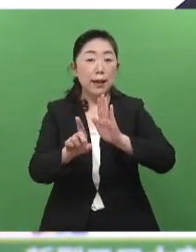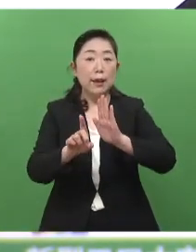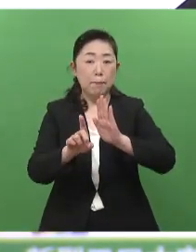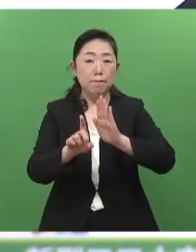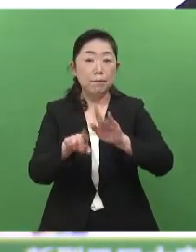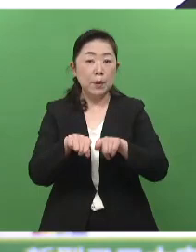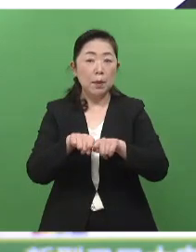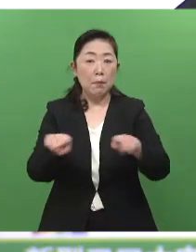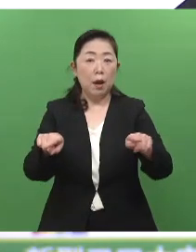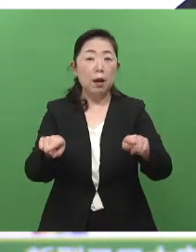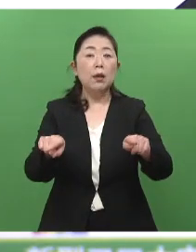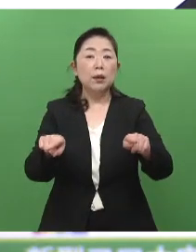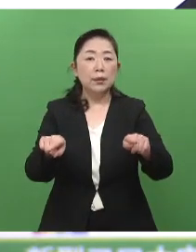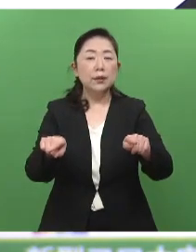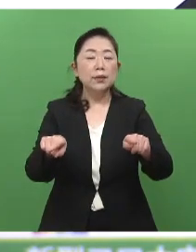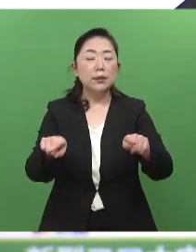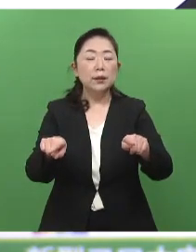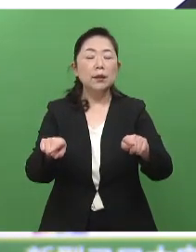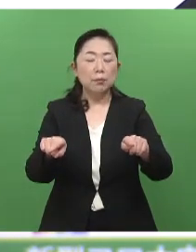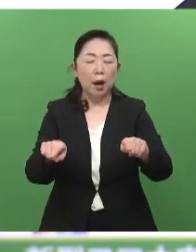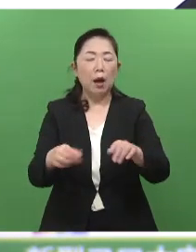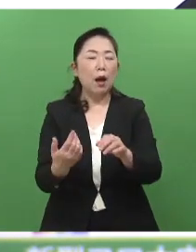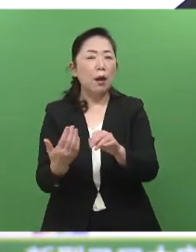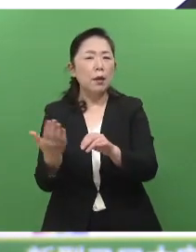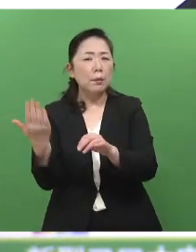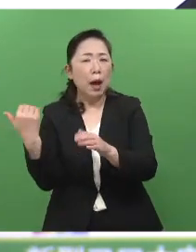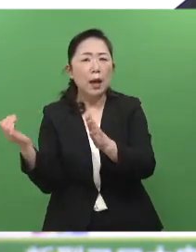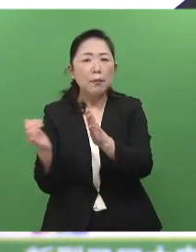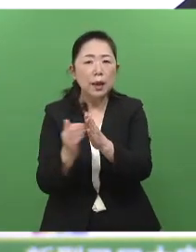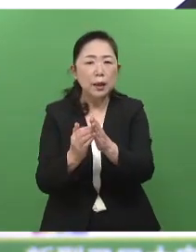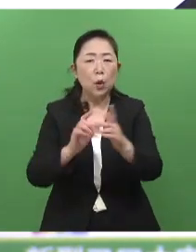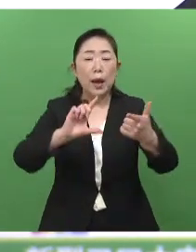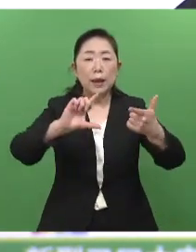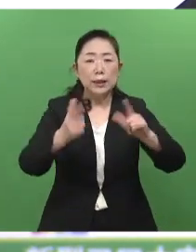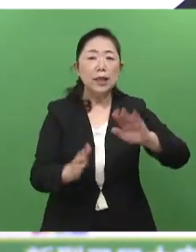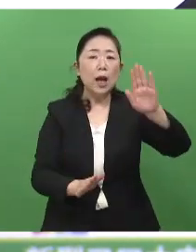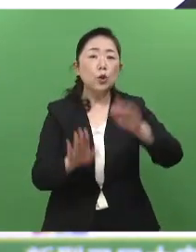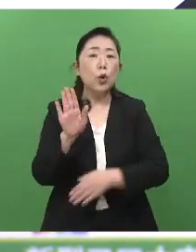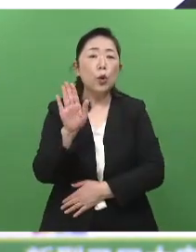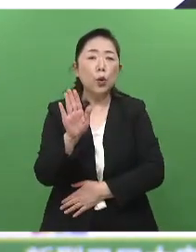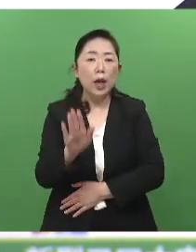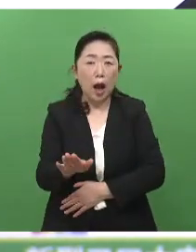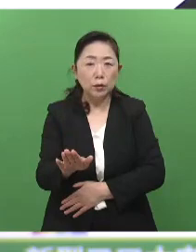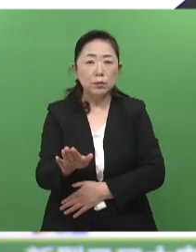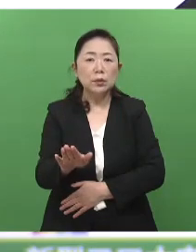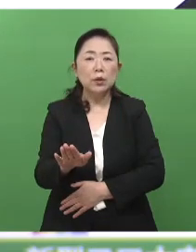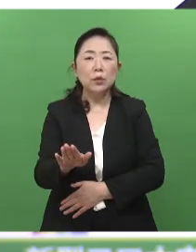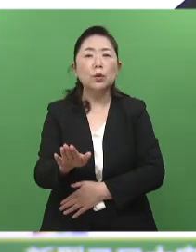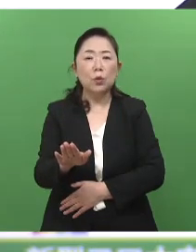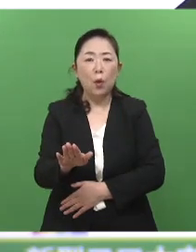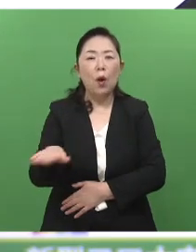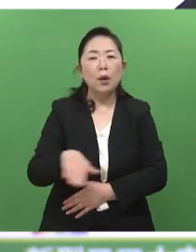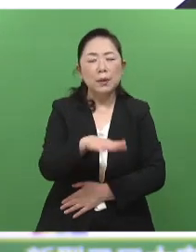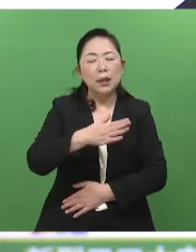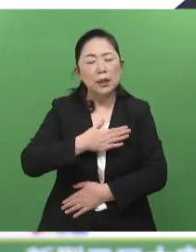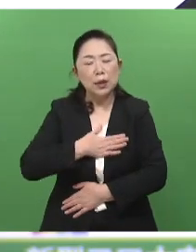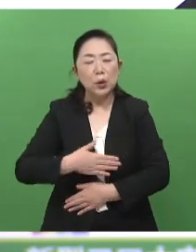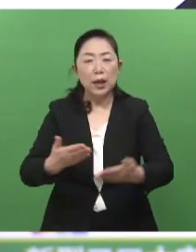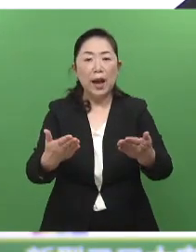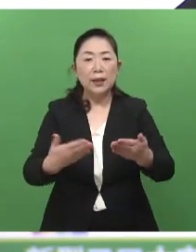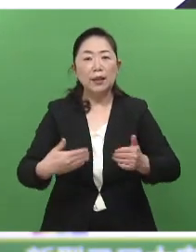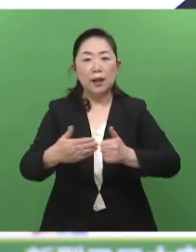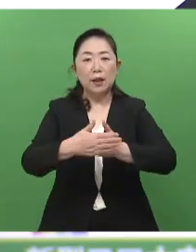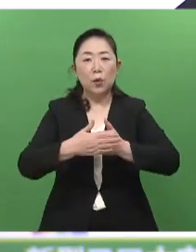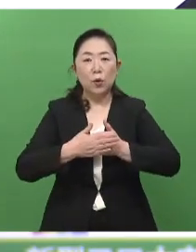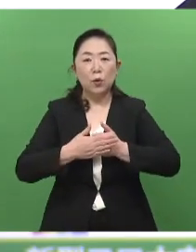で、違う、これまでとは違う、そのような状況にあるということをご認識の上、ご協力を